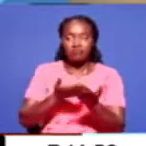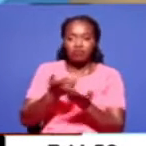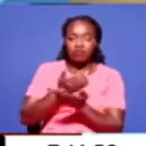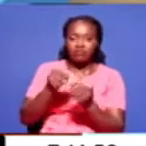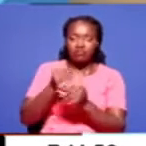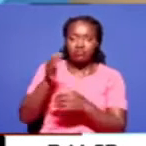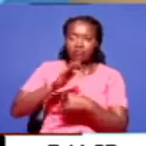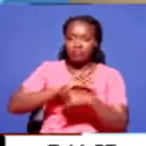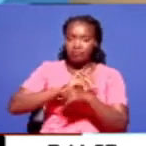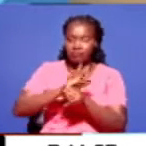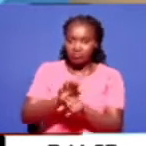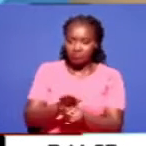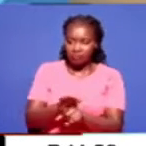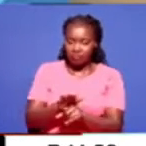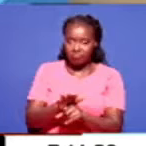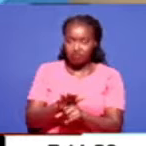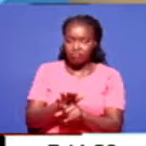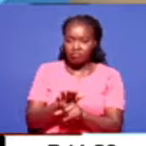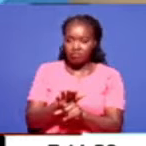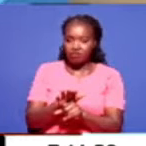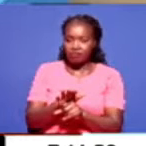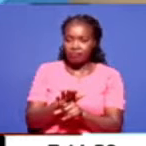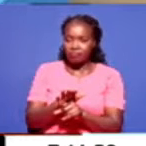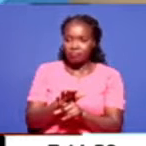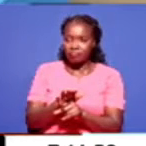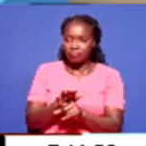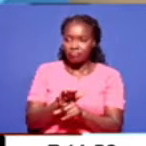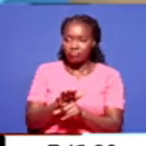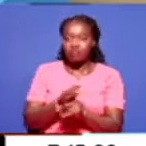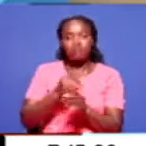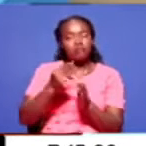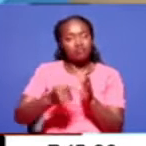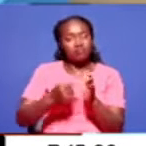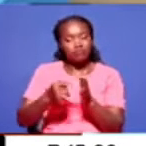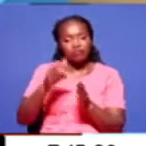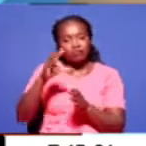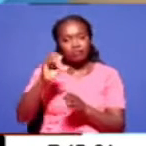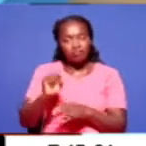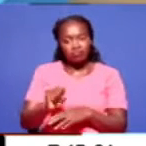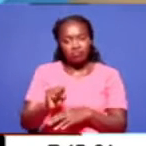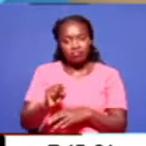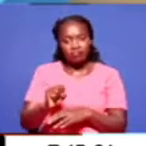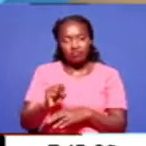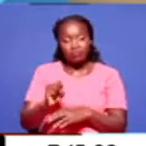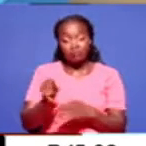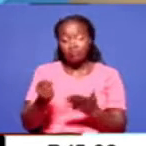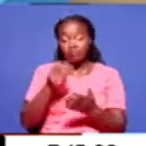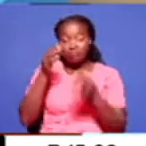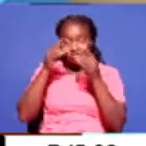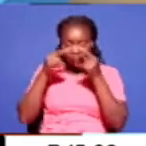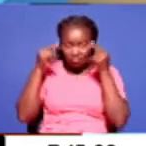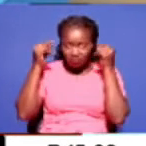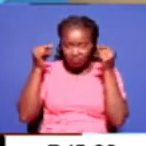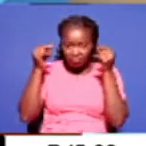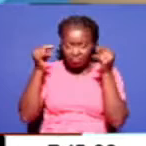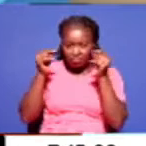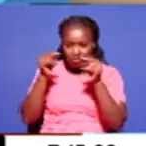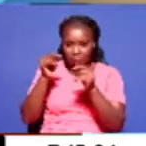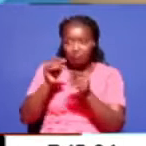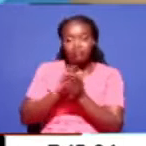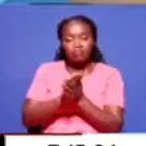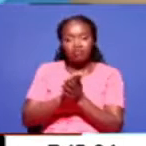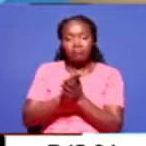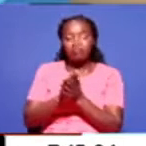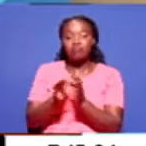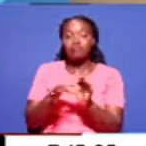la COVID-19. Waziri wa uchumi, biashara na viwanda nchini Japan, Kenichi Hosoda, alisema kuwa nchi hiyo itashirikiana na nchi za